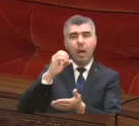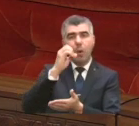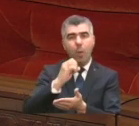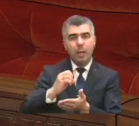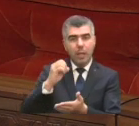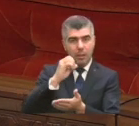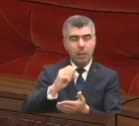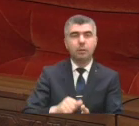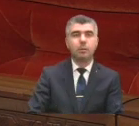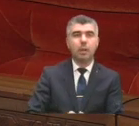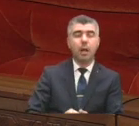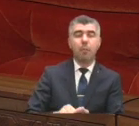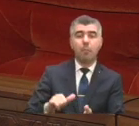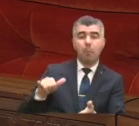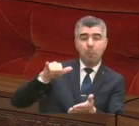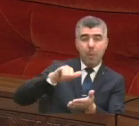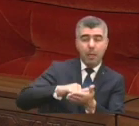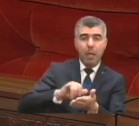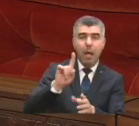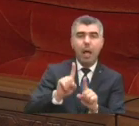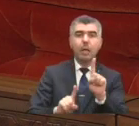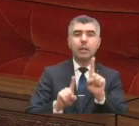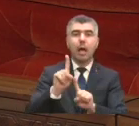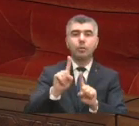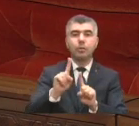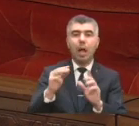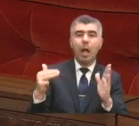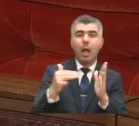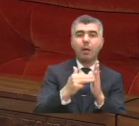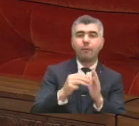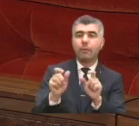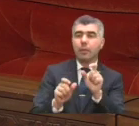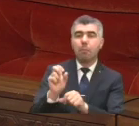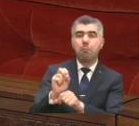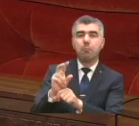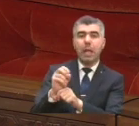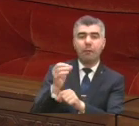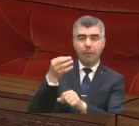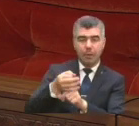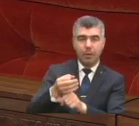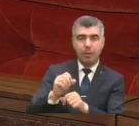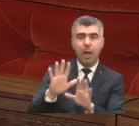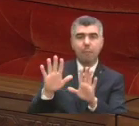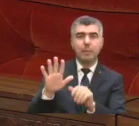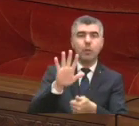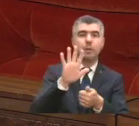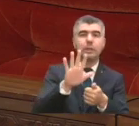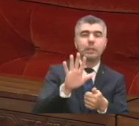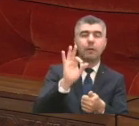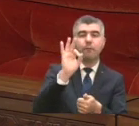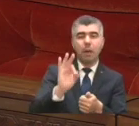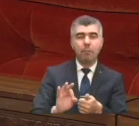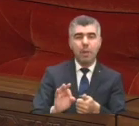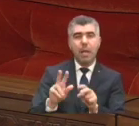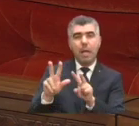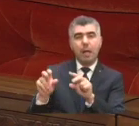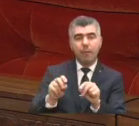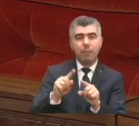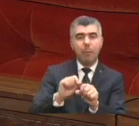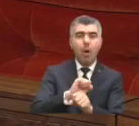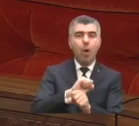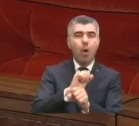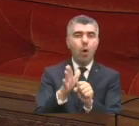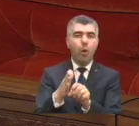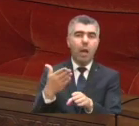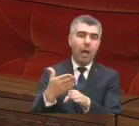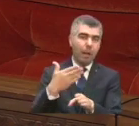استقبال 11000 مسافر تقريبا سنة 2022 بمعدل استرجاع 65% مقارنة مع كورونا